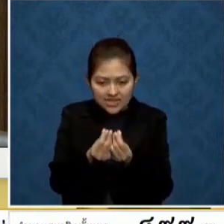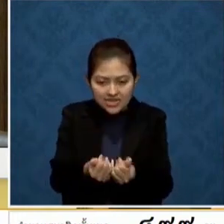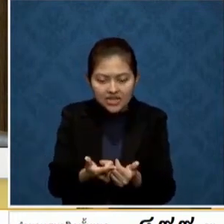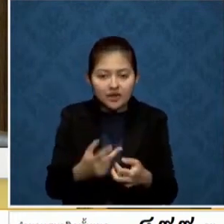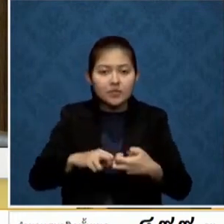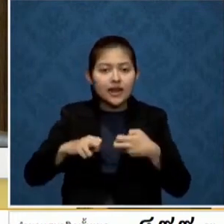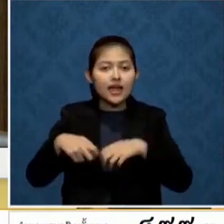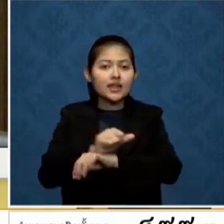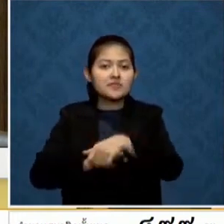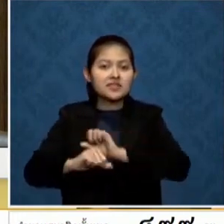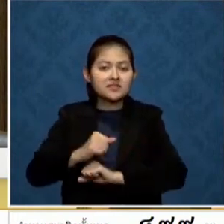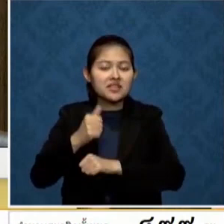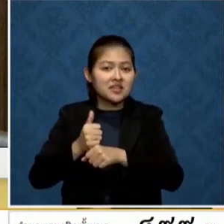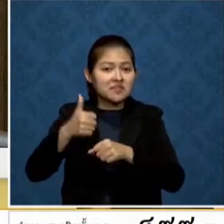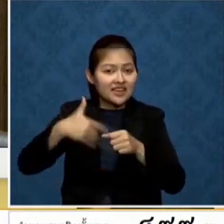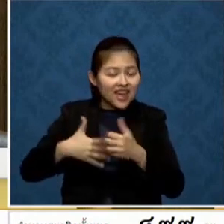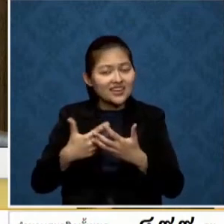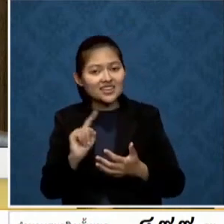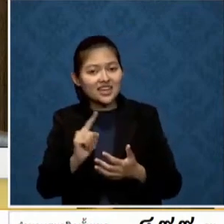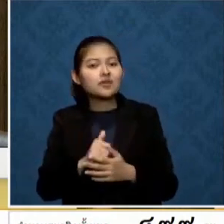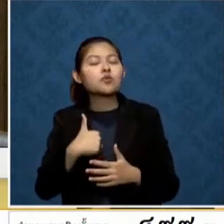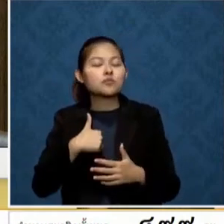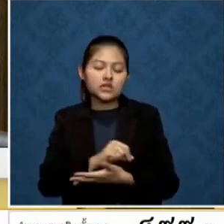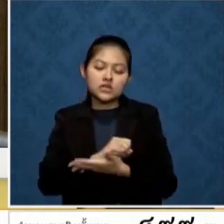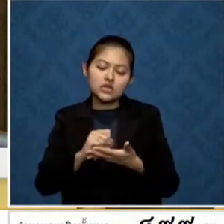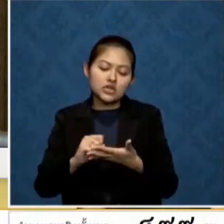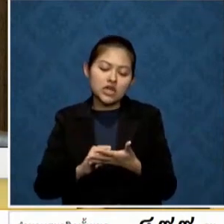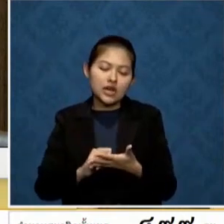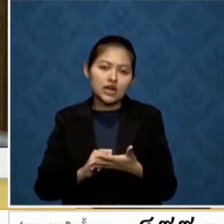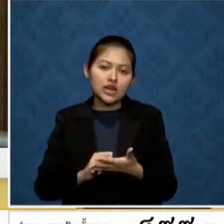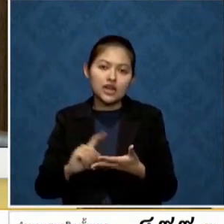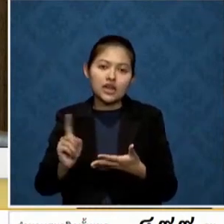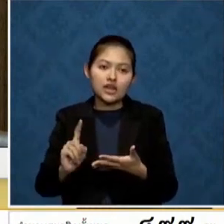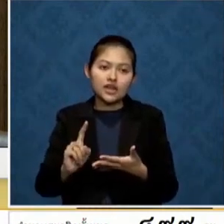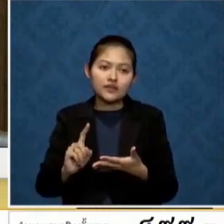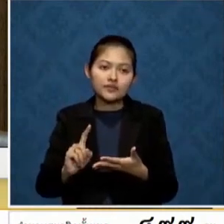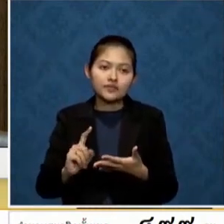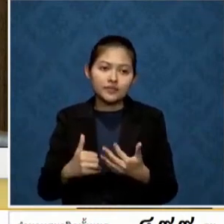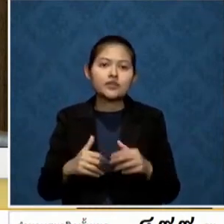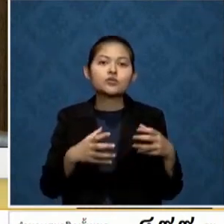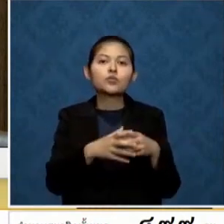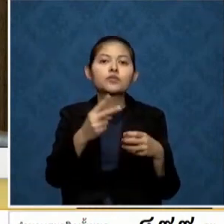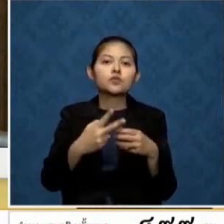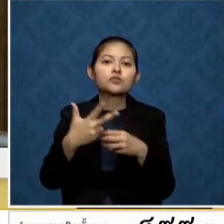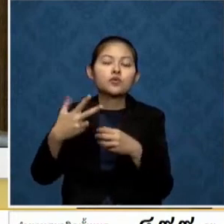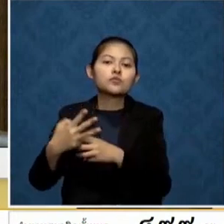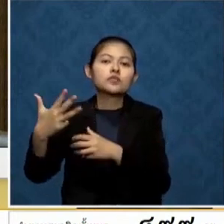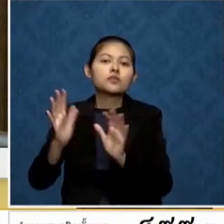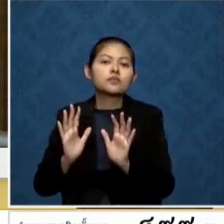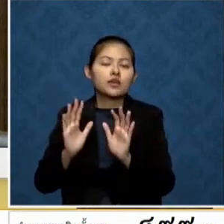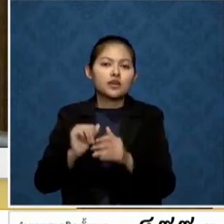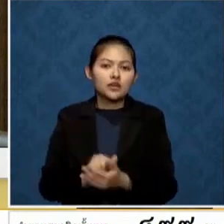เชิงปฏิบัติก็เลยทำให้ผมจบลงที่เป็นการเขียนแค่ในส่วนของ 3คณะเท่านั้นนะครับโดย